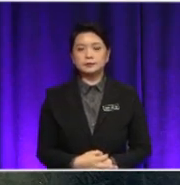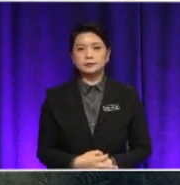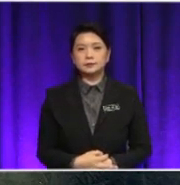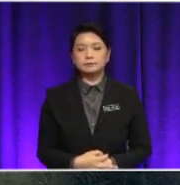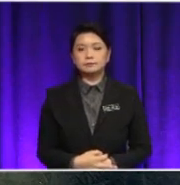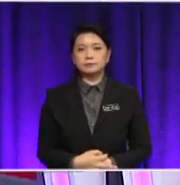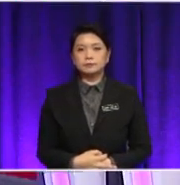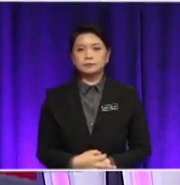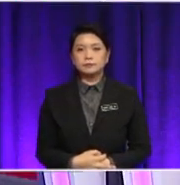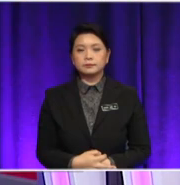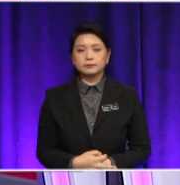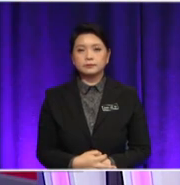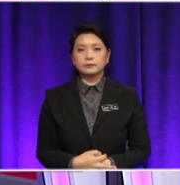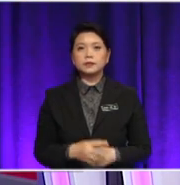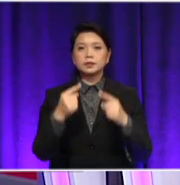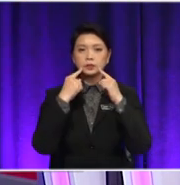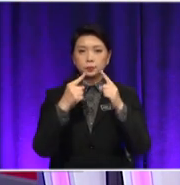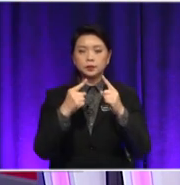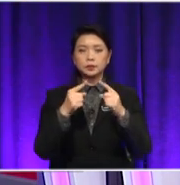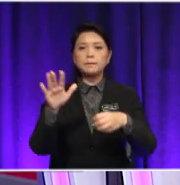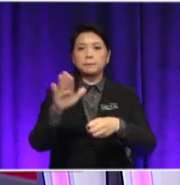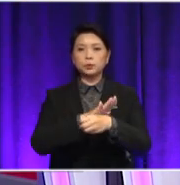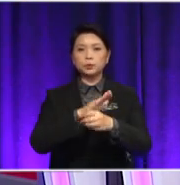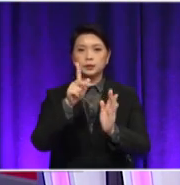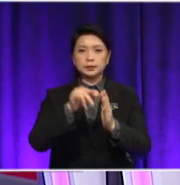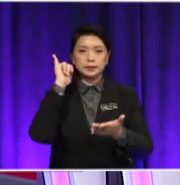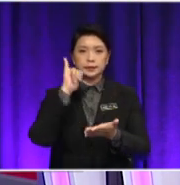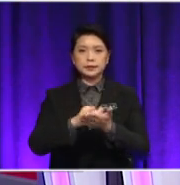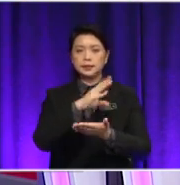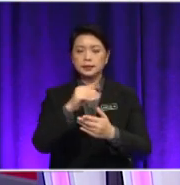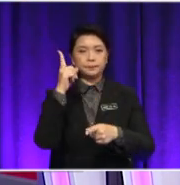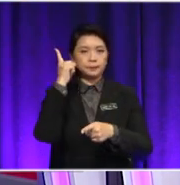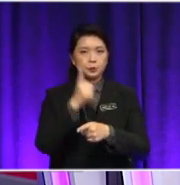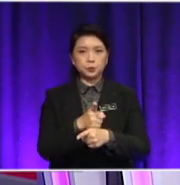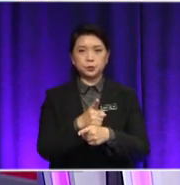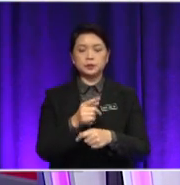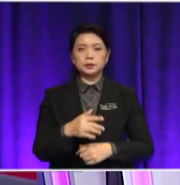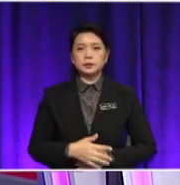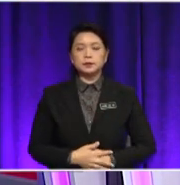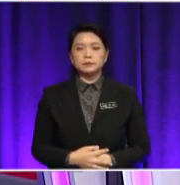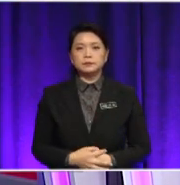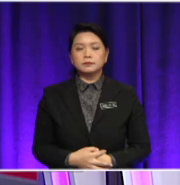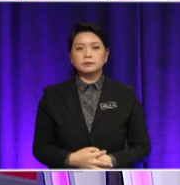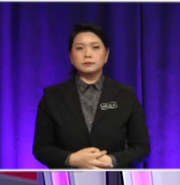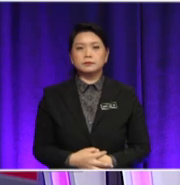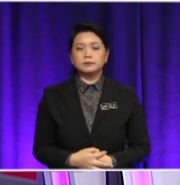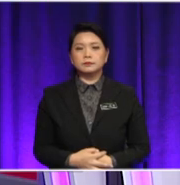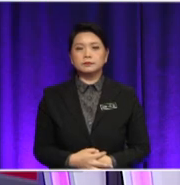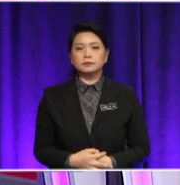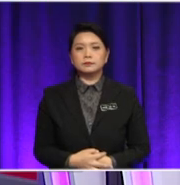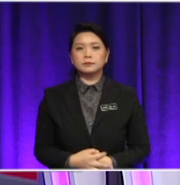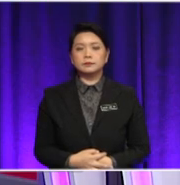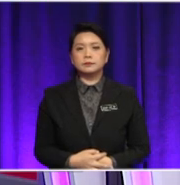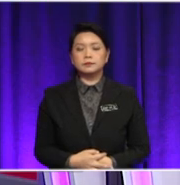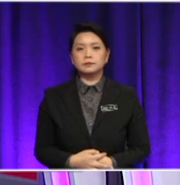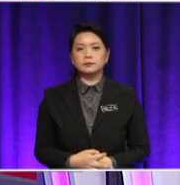Wah. Jawapan dia 1 penuh bintang. Keyakinan. Tepat sekali. 2 bintang. Cikgu, saya minta maaf, cikgu. Bintang berwarna kuning dah habis. Tak apa, masuk